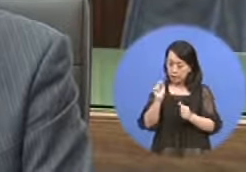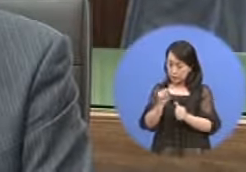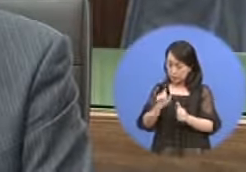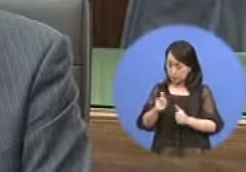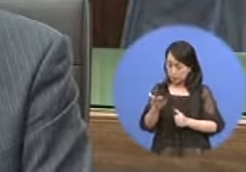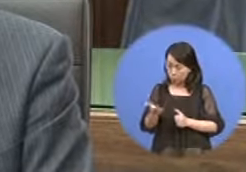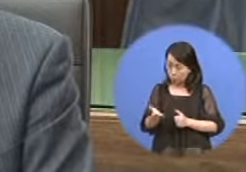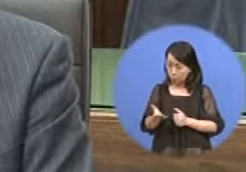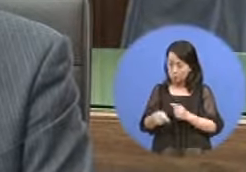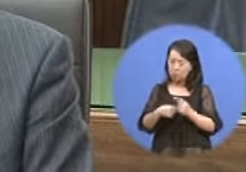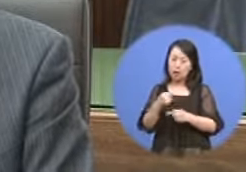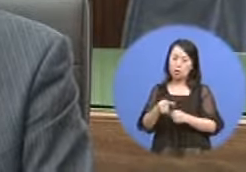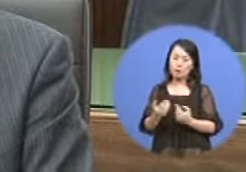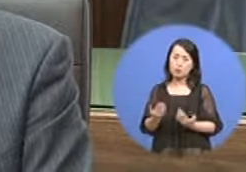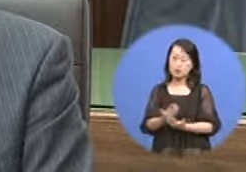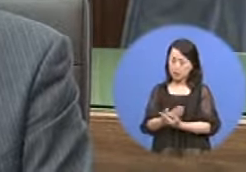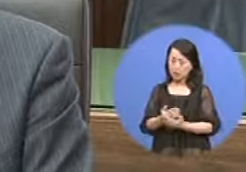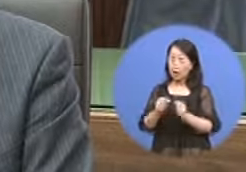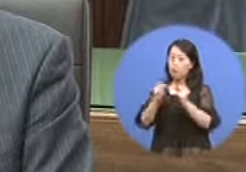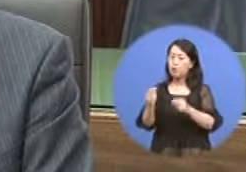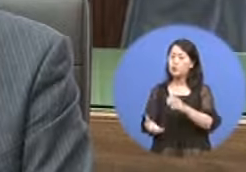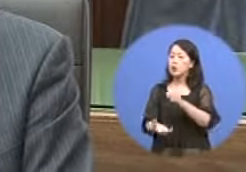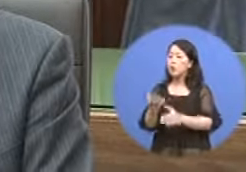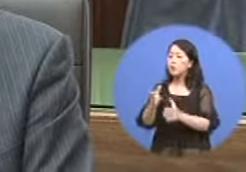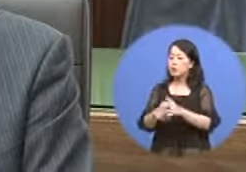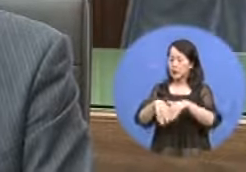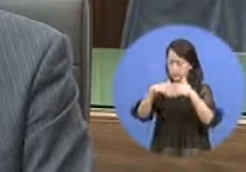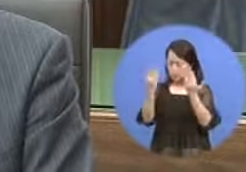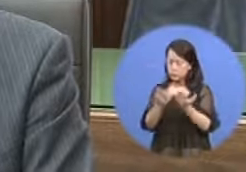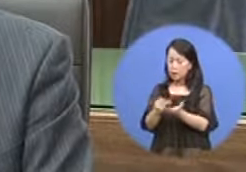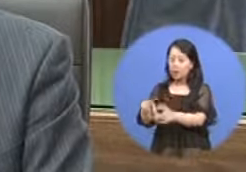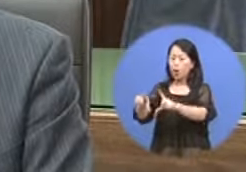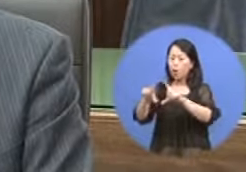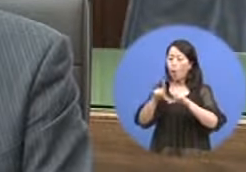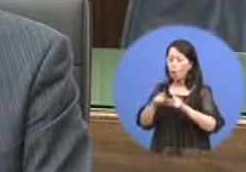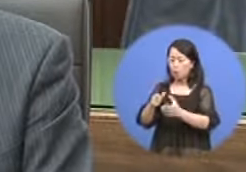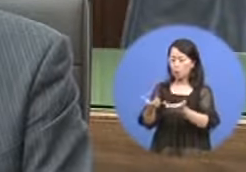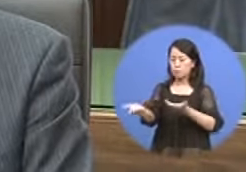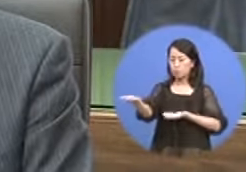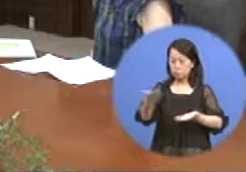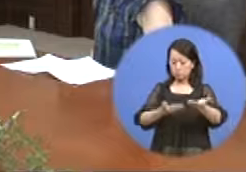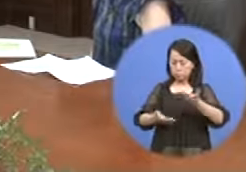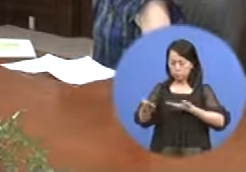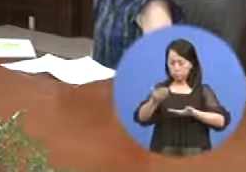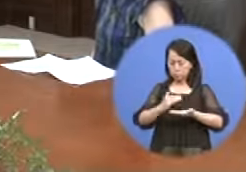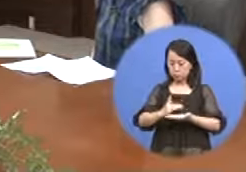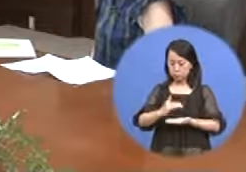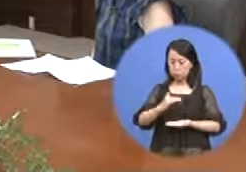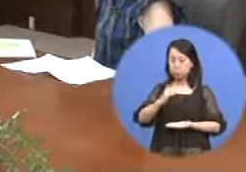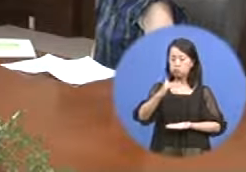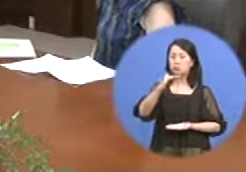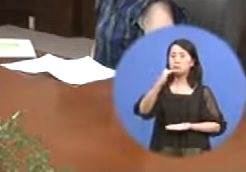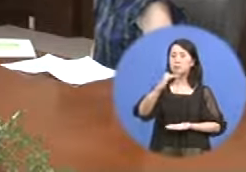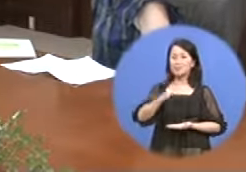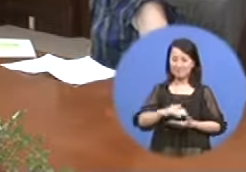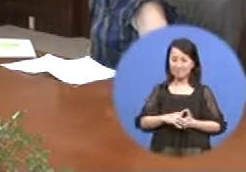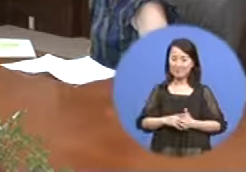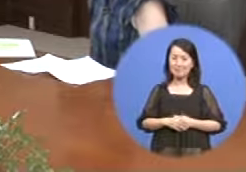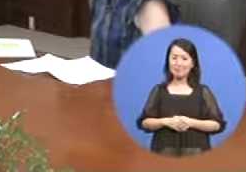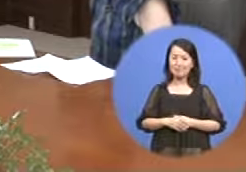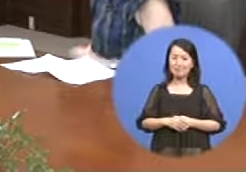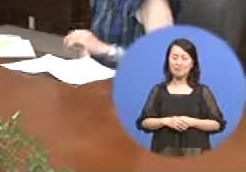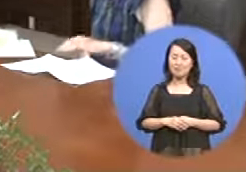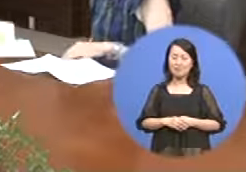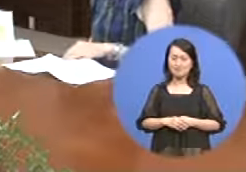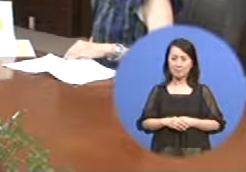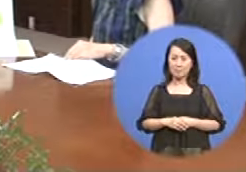ら、問題が起こったらどんどん報告しなさいっていう話にしたら、はい、いじめがあっという間に増えちゃって、 ちょっと不明なデータですね。 でしかしね、はい、